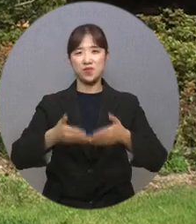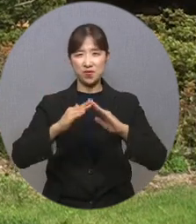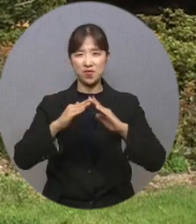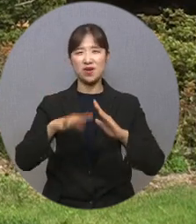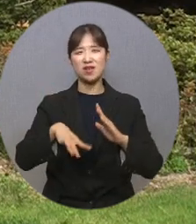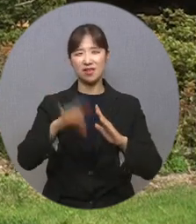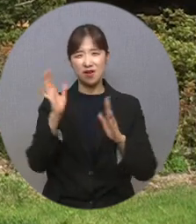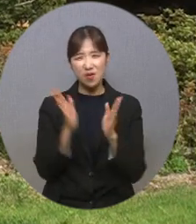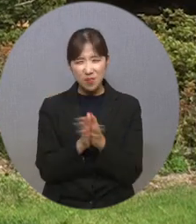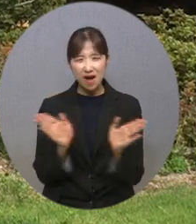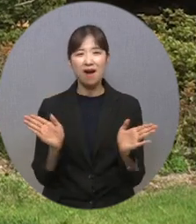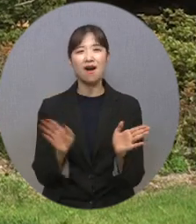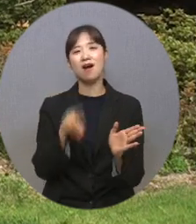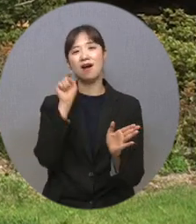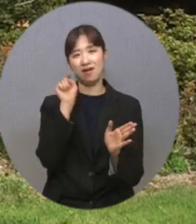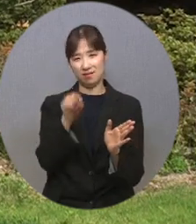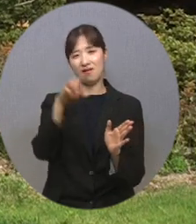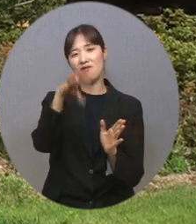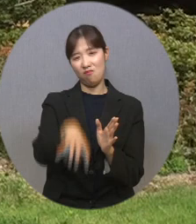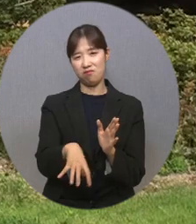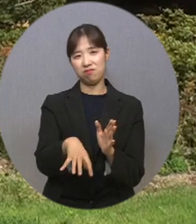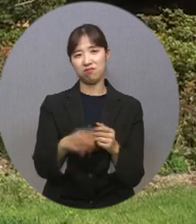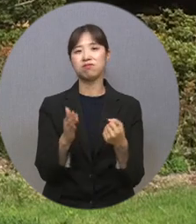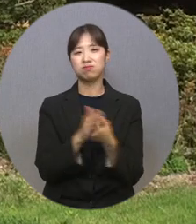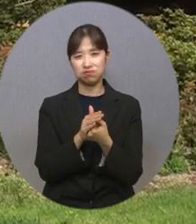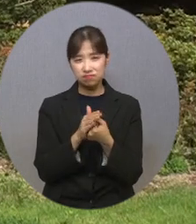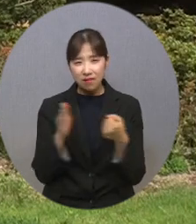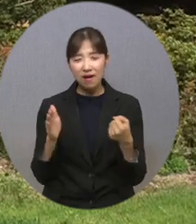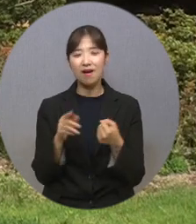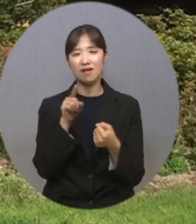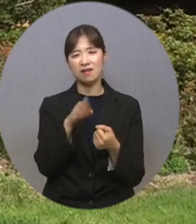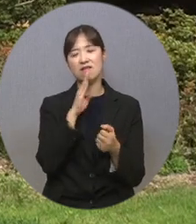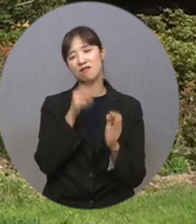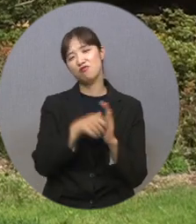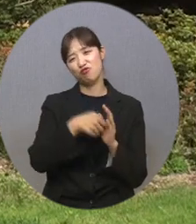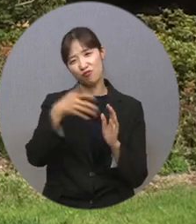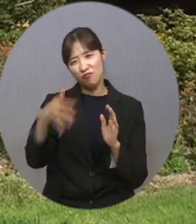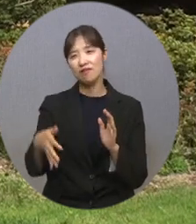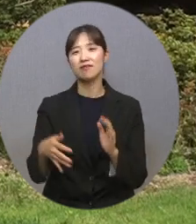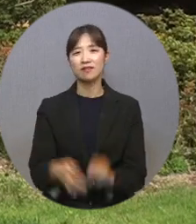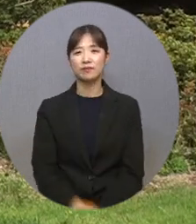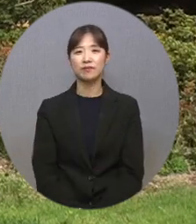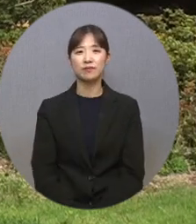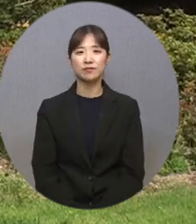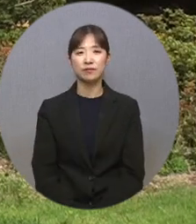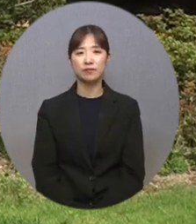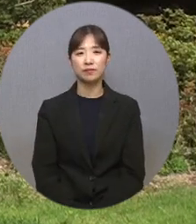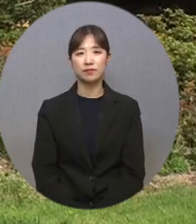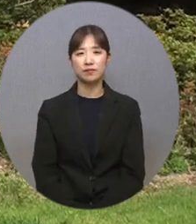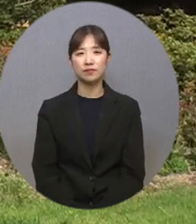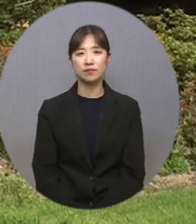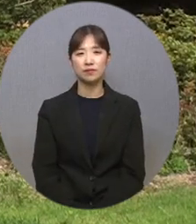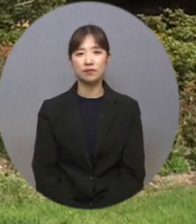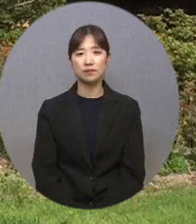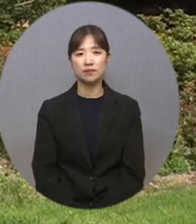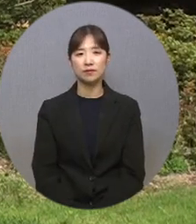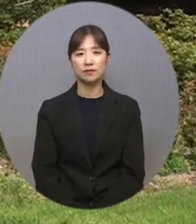출발, 스타트 라인이 저 조각당에서 시작이 됐기 때문에 그만큼 유명하다는 거고요.